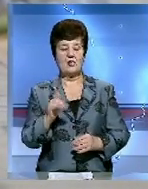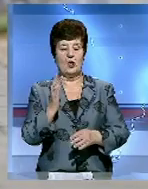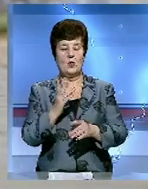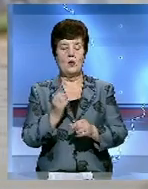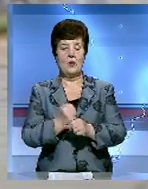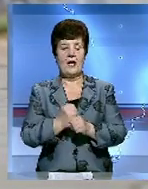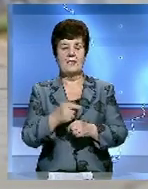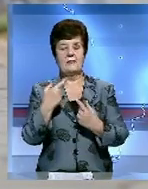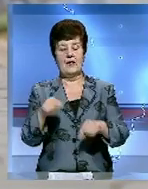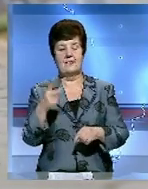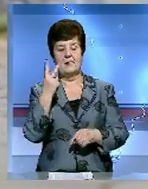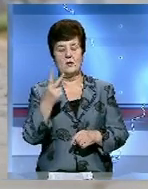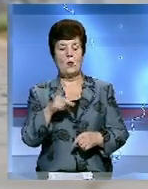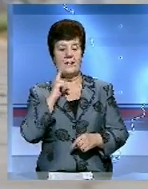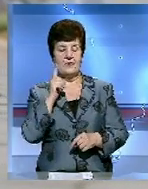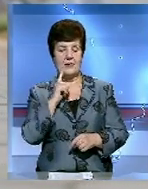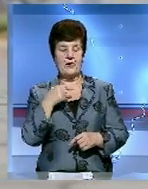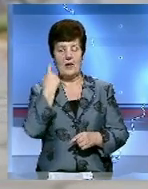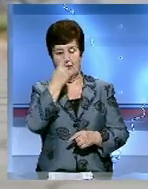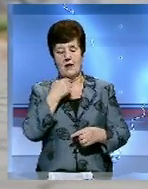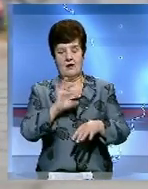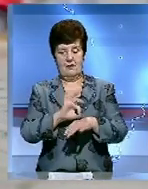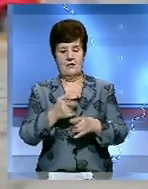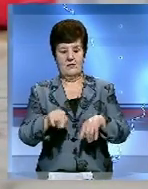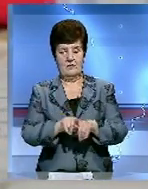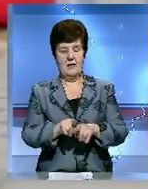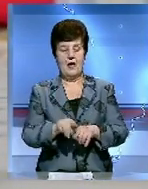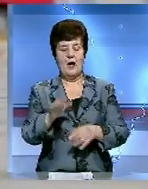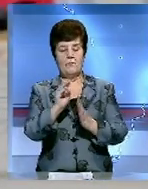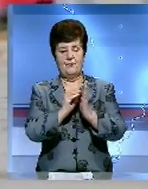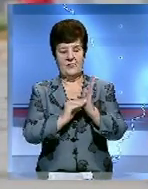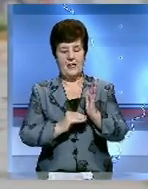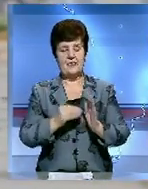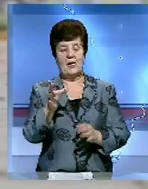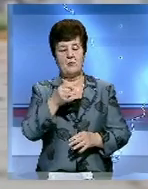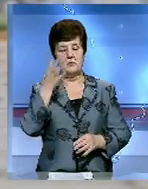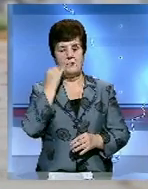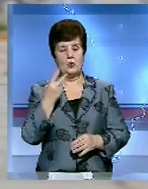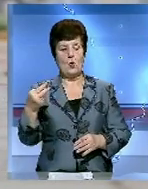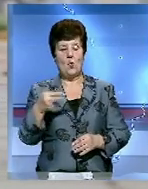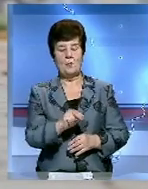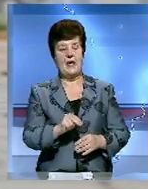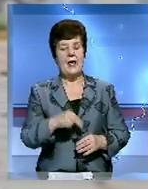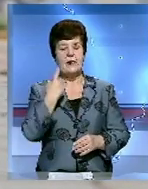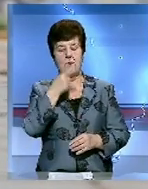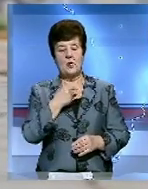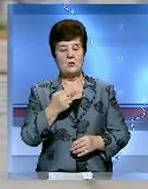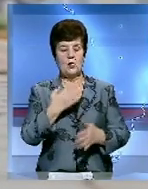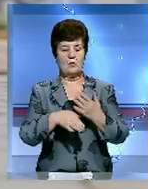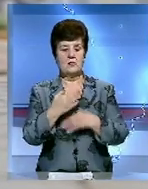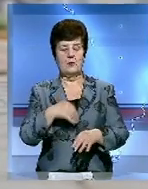cu dizabilități intelectuale. Potrivit datelor statistice, în Republica Moldova sunt aproximativ 2000 de persoane cu dizabilități intelectuale.